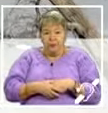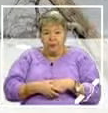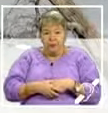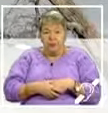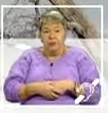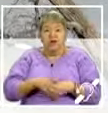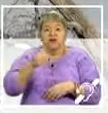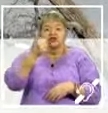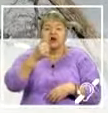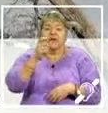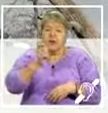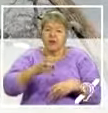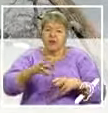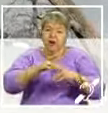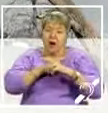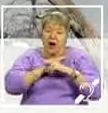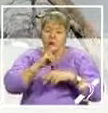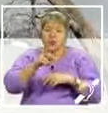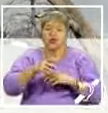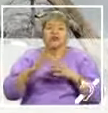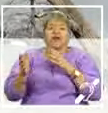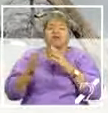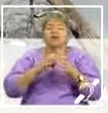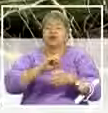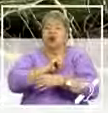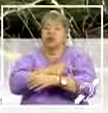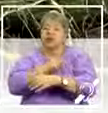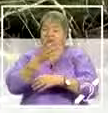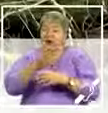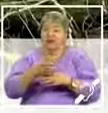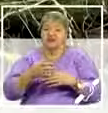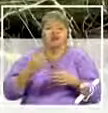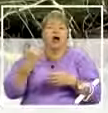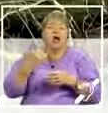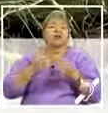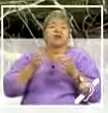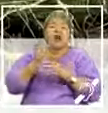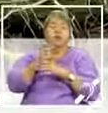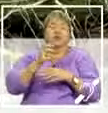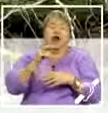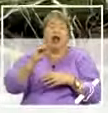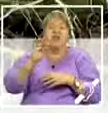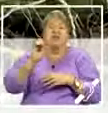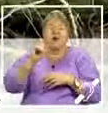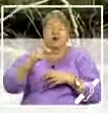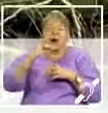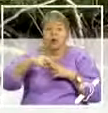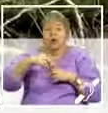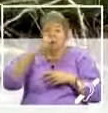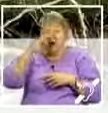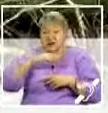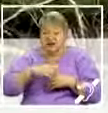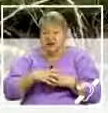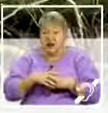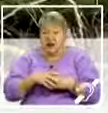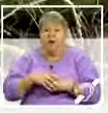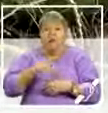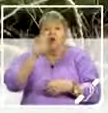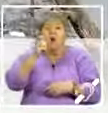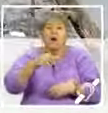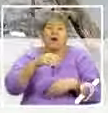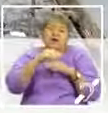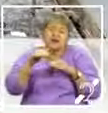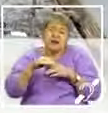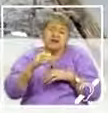Cel puțin 6 oameni au murit în furtunile violente care s-au abătut asupra Californiei în ultimele zile. E vorba mai ales de oameni ai